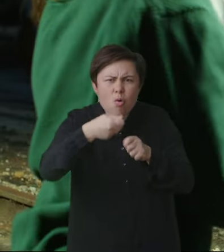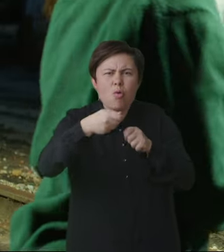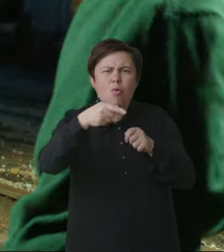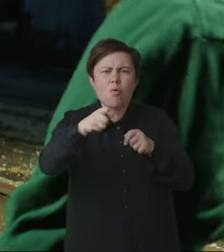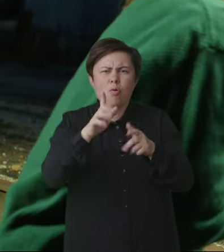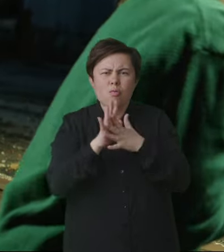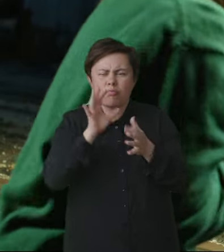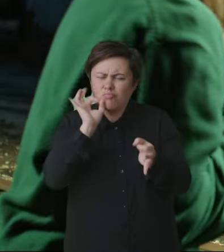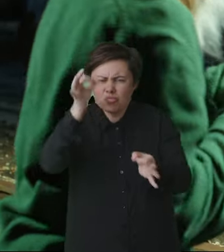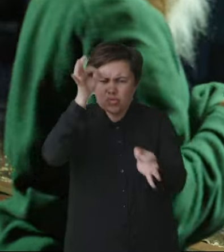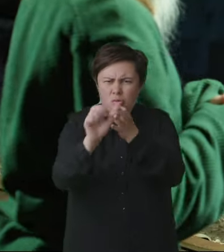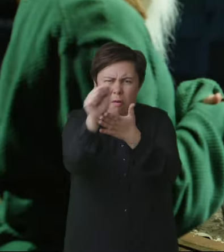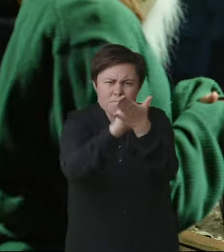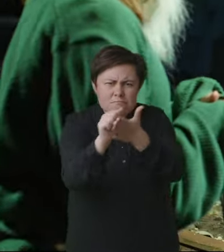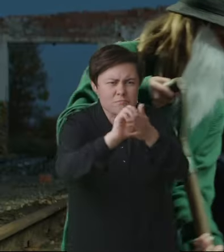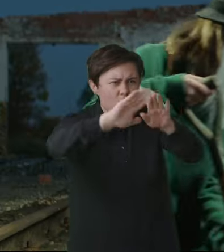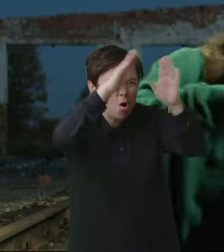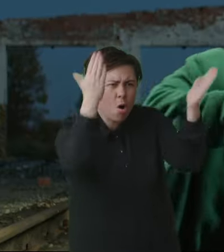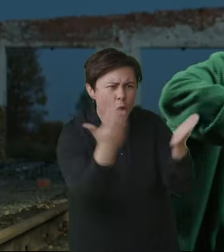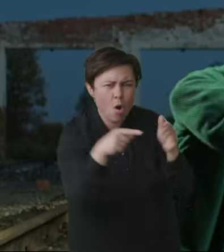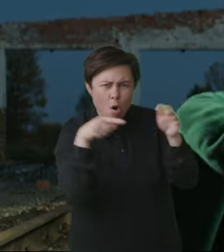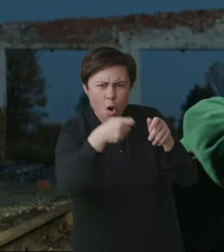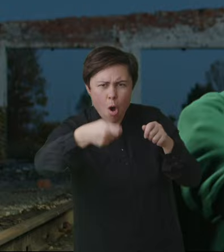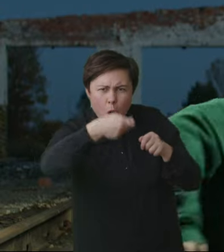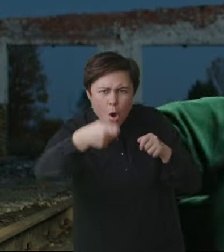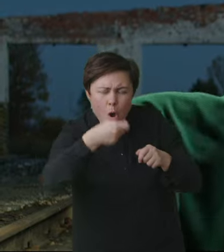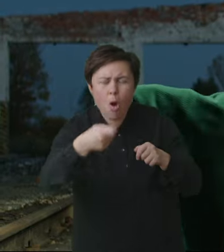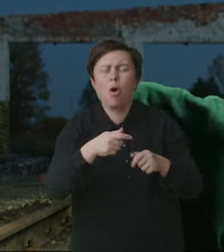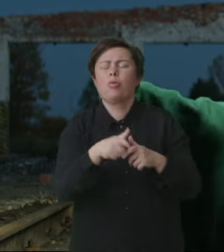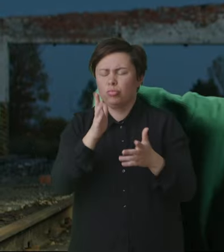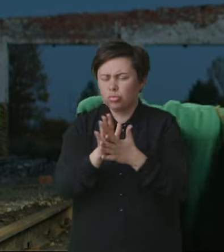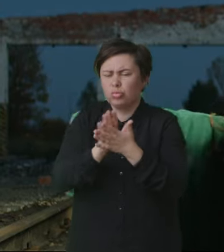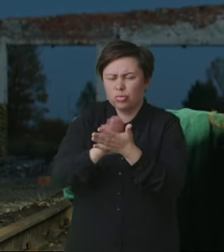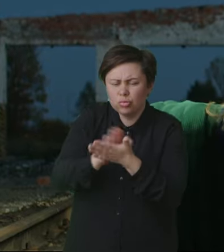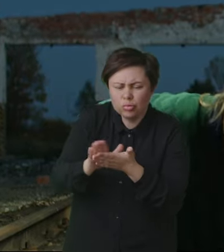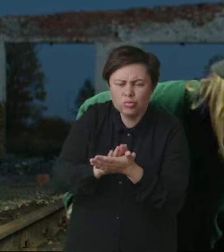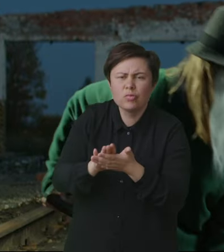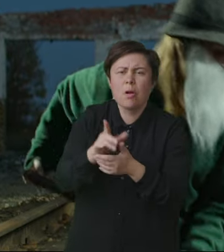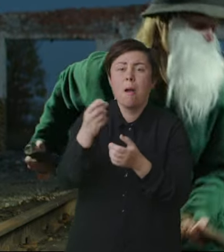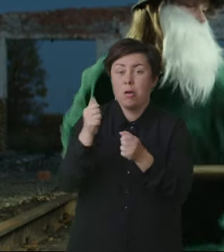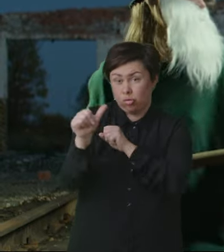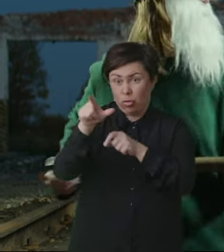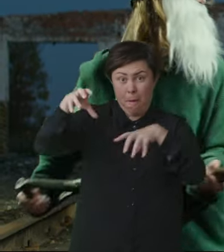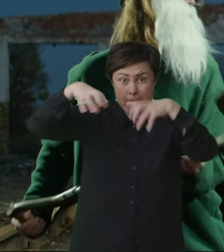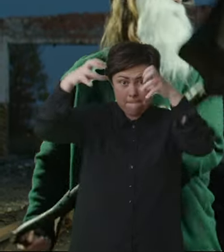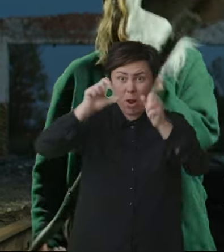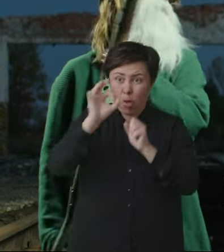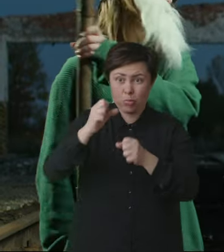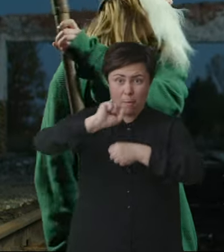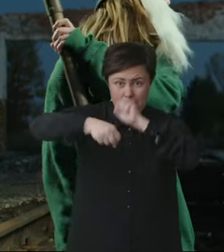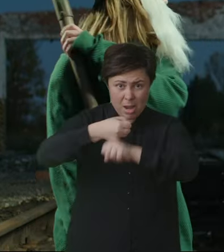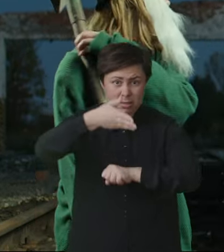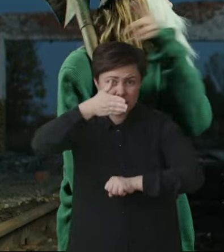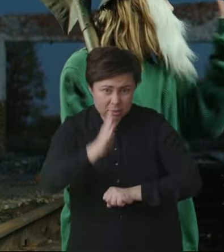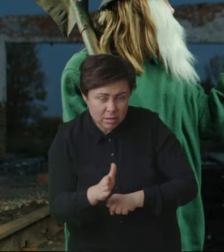був по ґрунтовним митю котла. Ну, очевидно, котли помите, але ґрунчий паровоз бенді м'єлі.